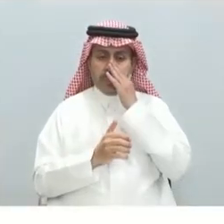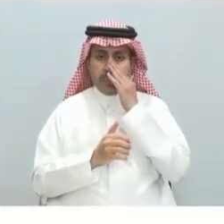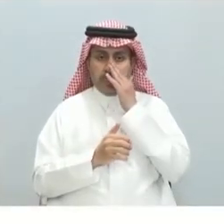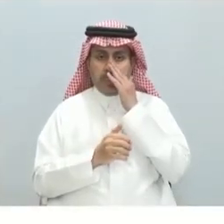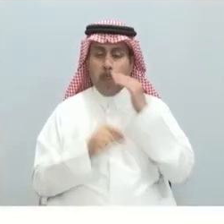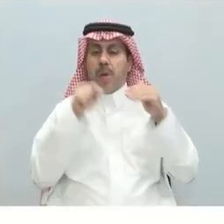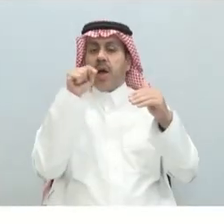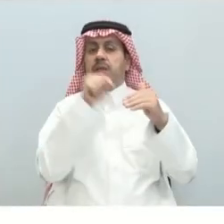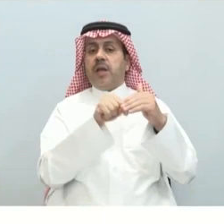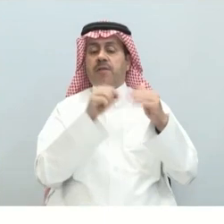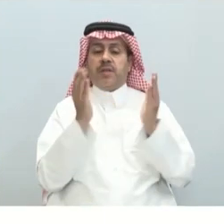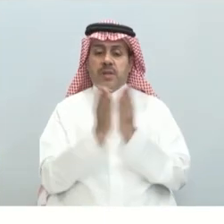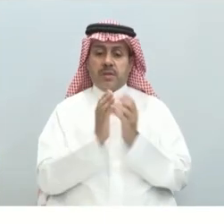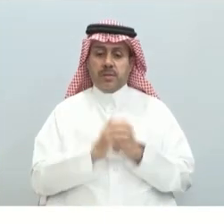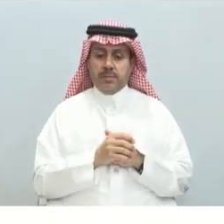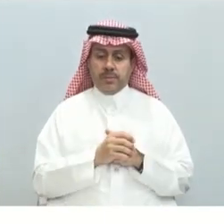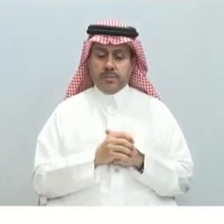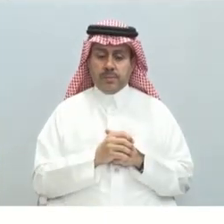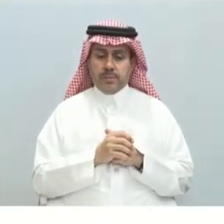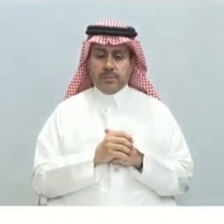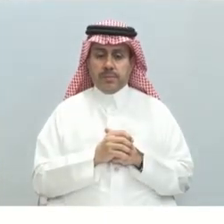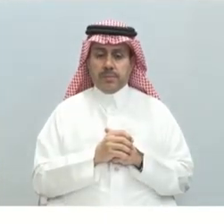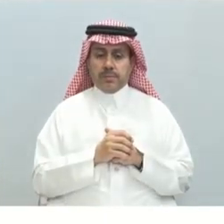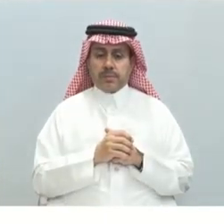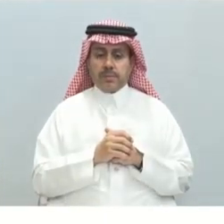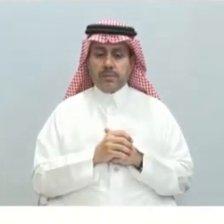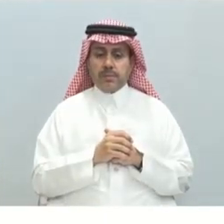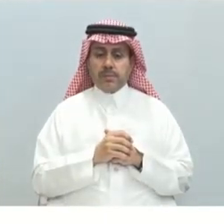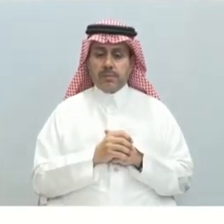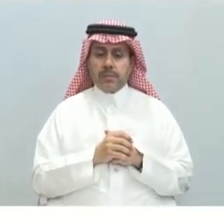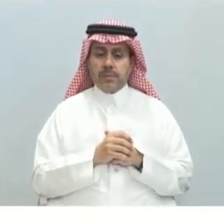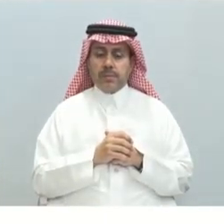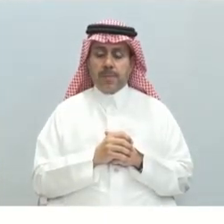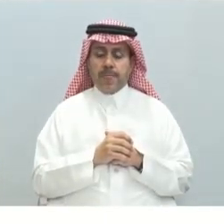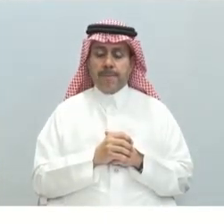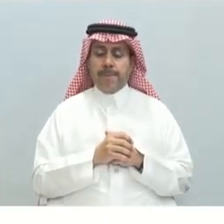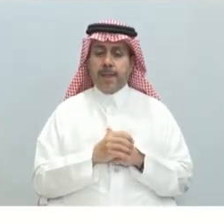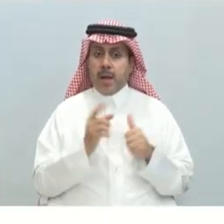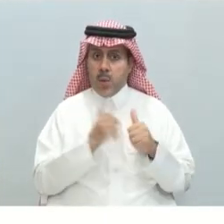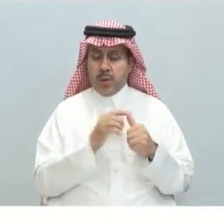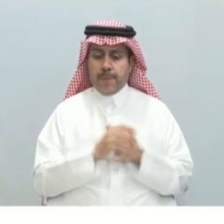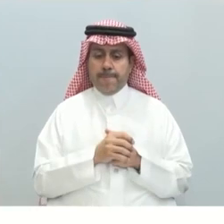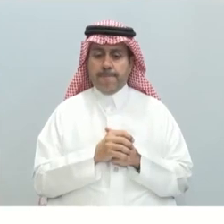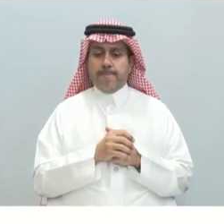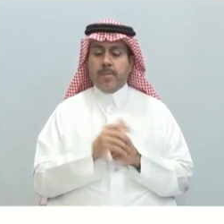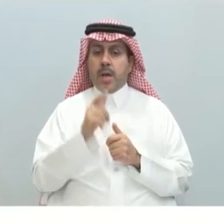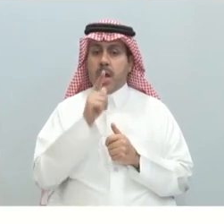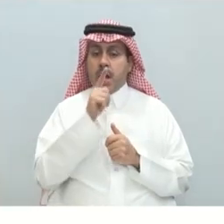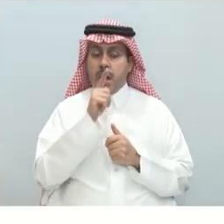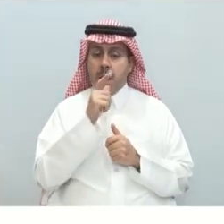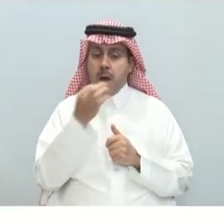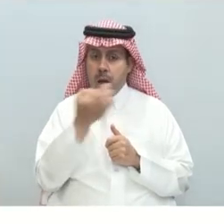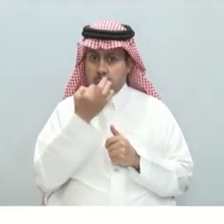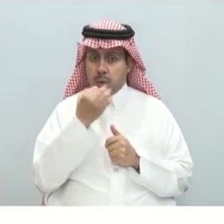والطالبات ابرز واهم الاهداف المرسومه لدرس عندنا الهدف في الاول ان يتلو